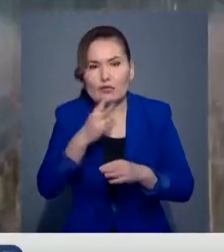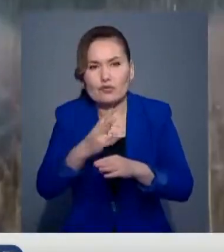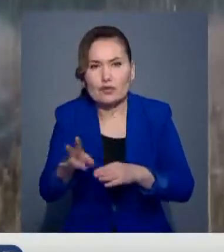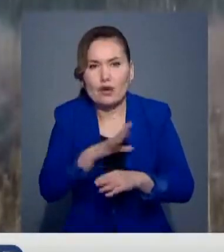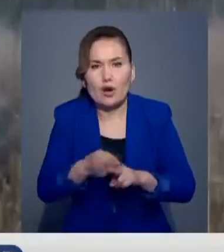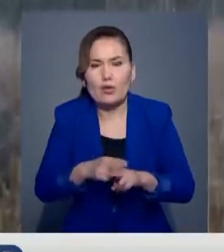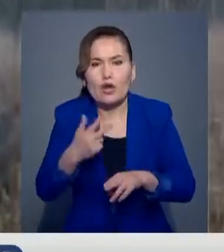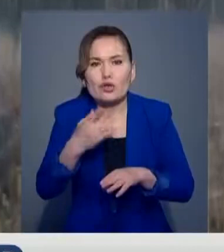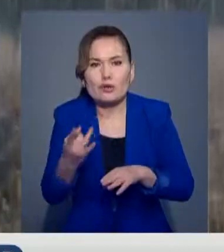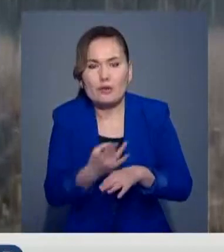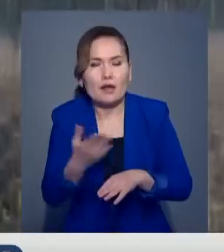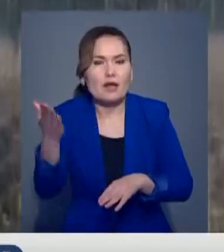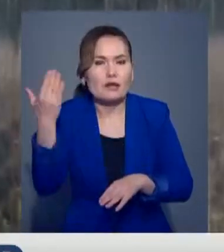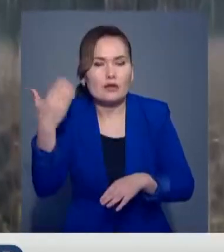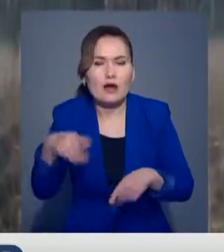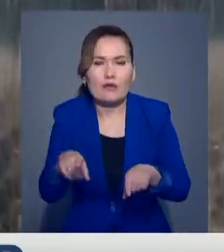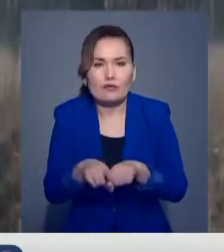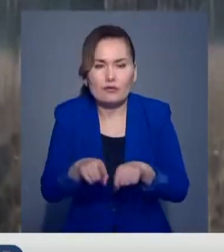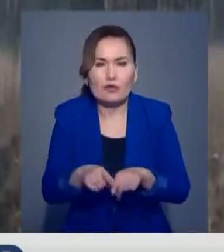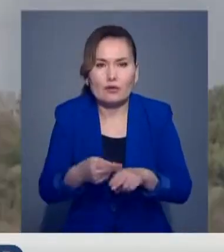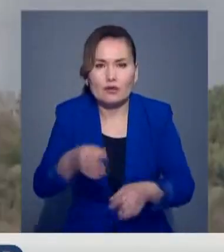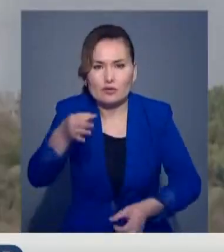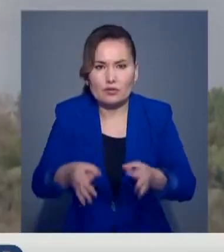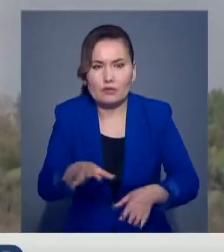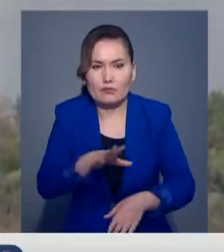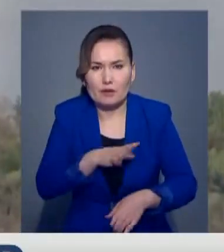3 мәрте қу ағашты өртегенін мойындады.